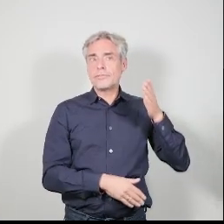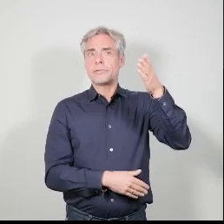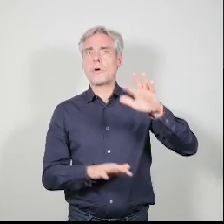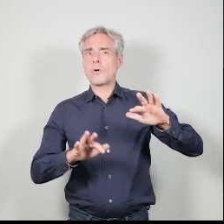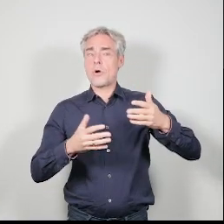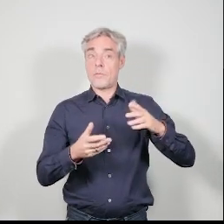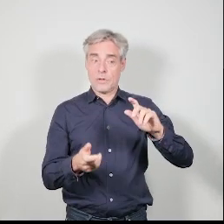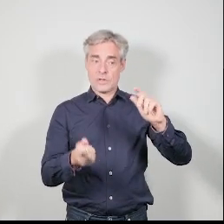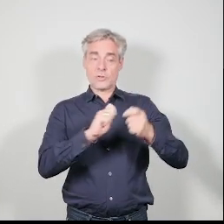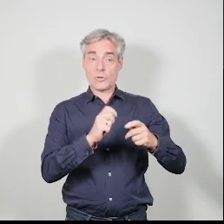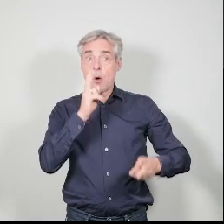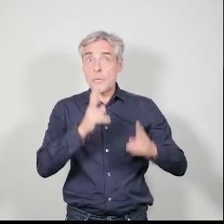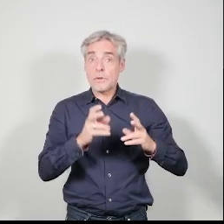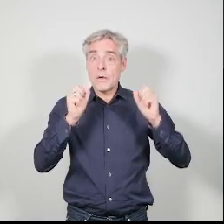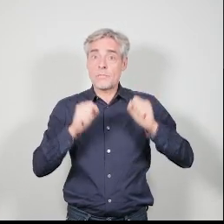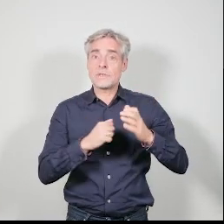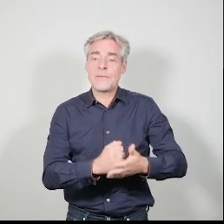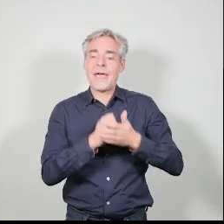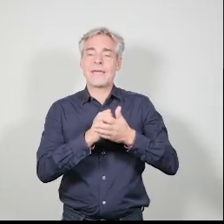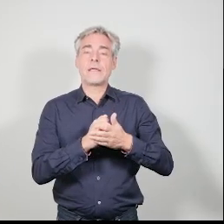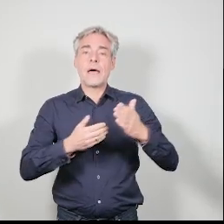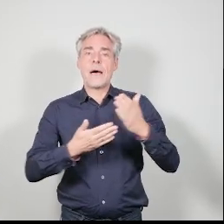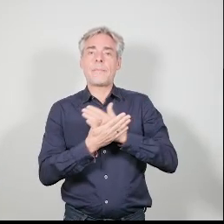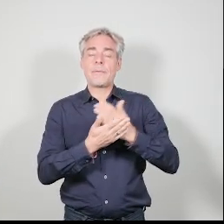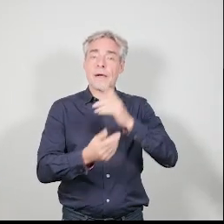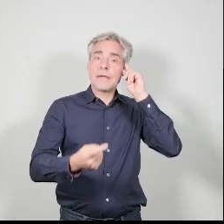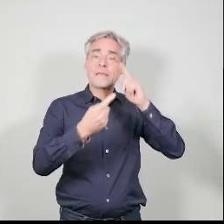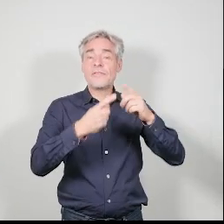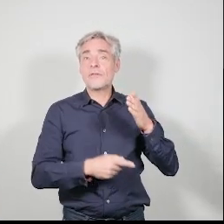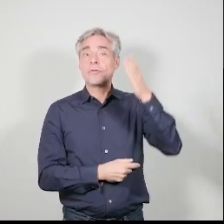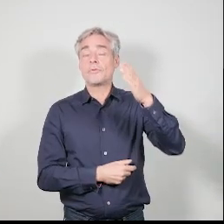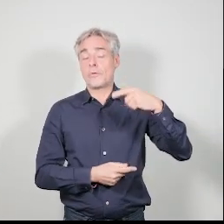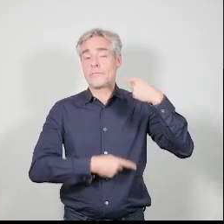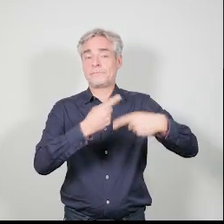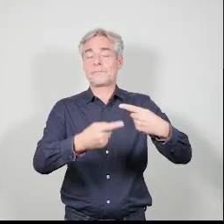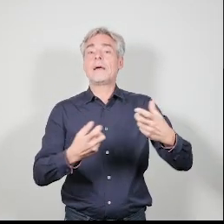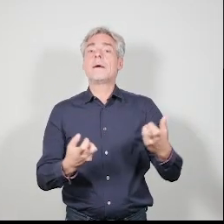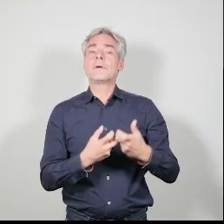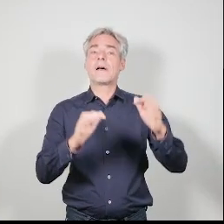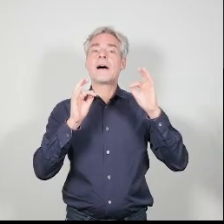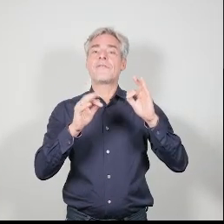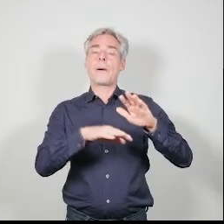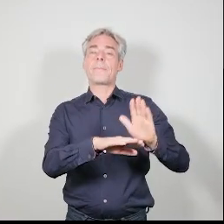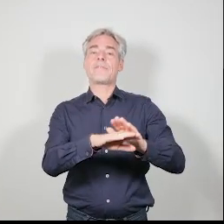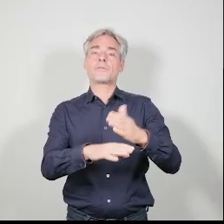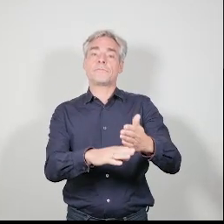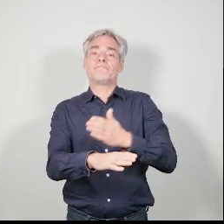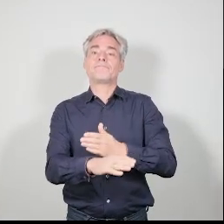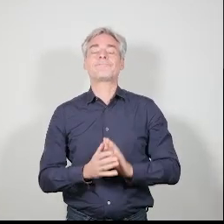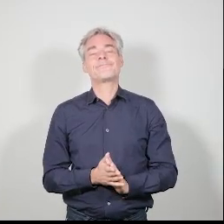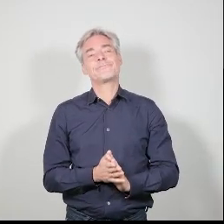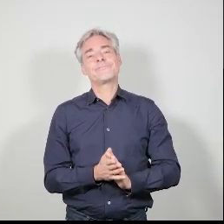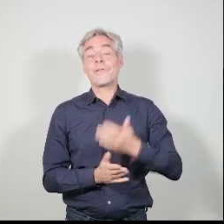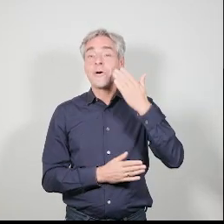comment cette transformation peut aussi aider à anticiper les défis futurs à venir, notamment en termes de prévention. Alors on le